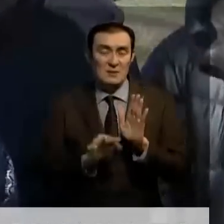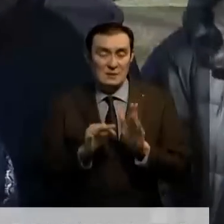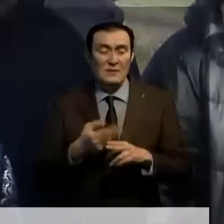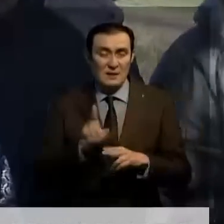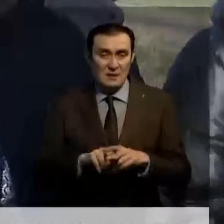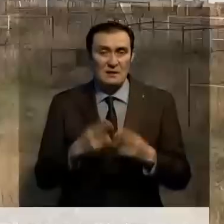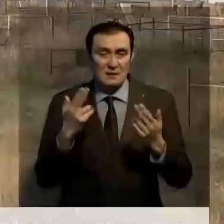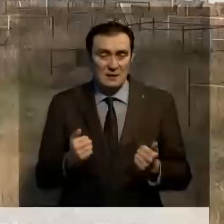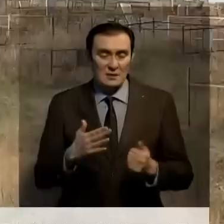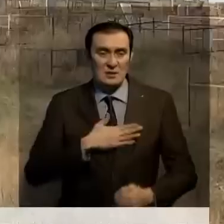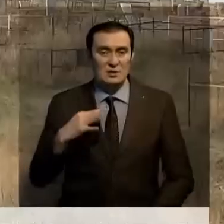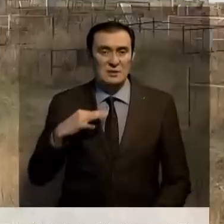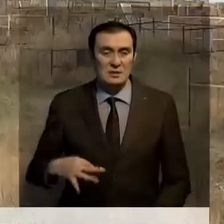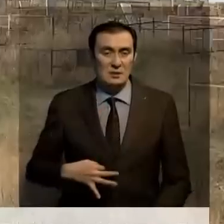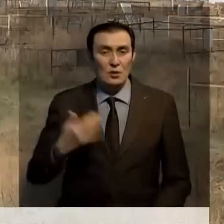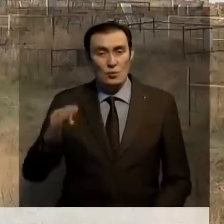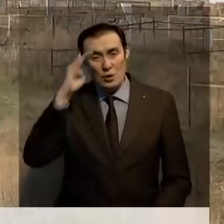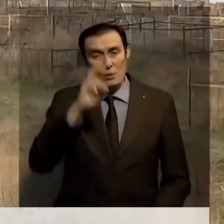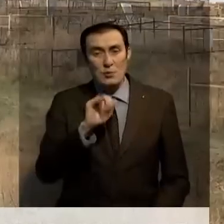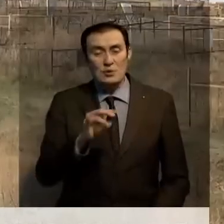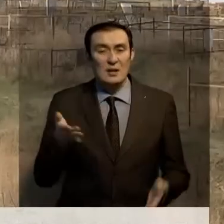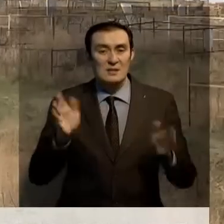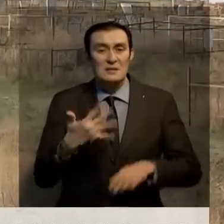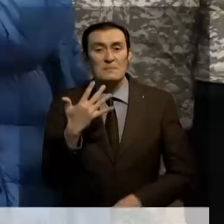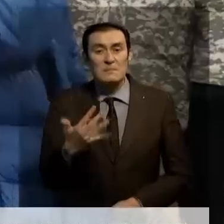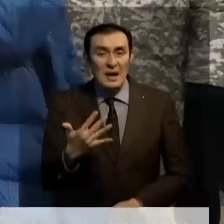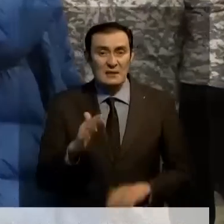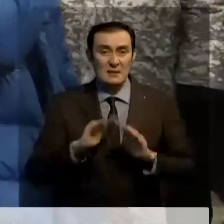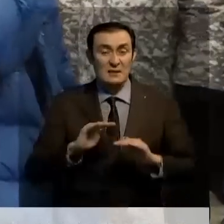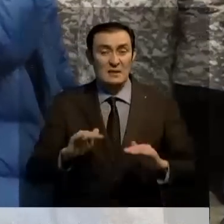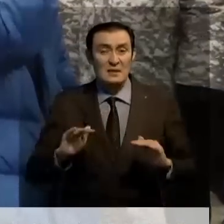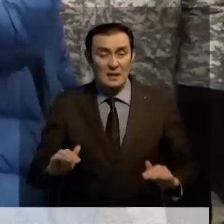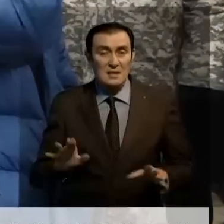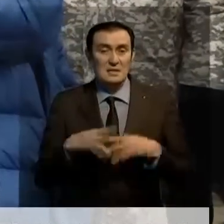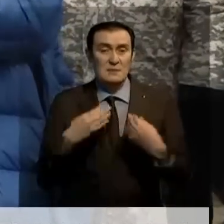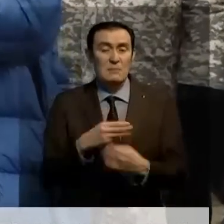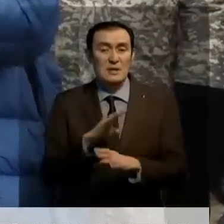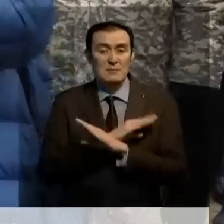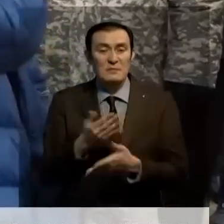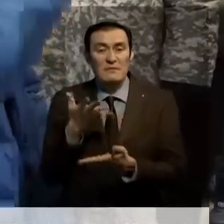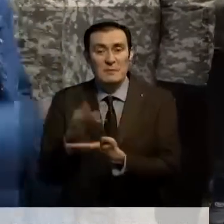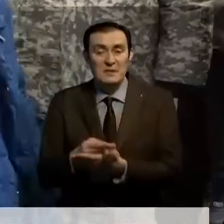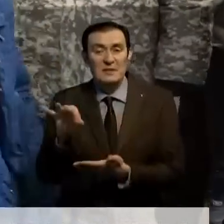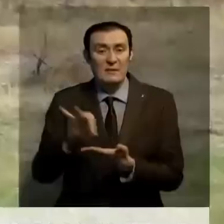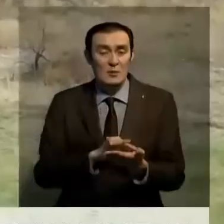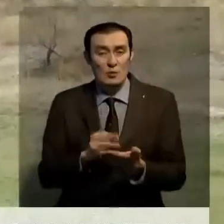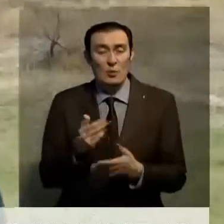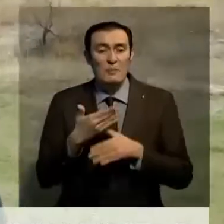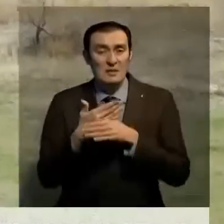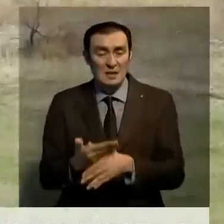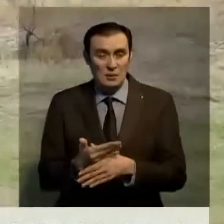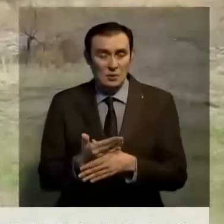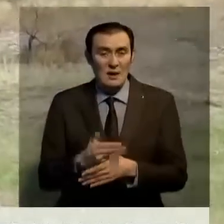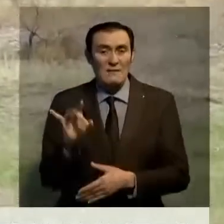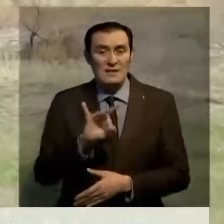это наш сын. У Бауржана Даутбаева остались 5 несовершеннолетних детей. Семье погибшего выплатят единовременную компенсацию